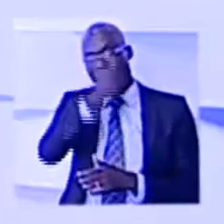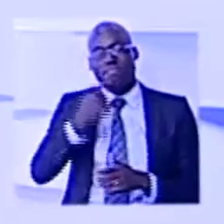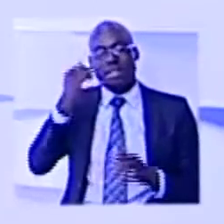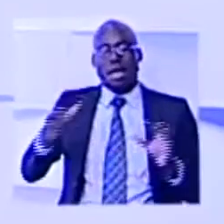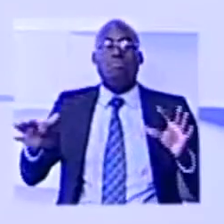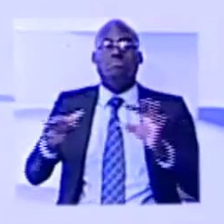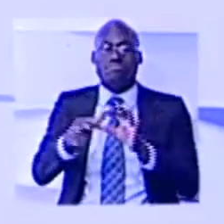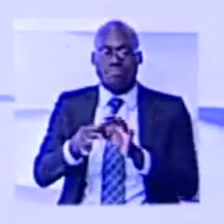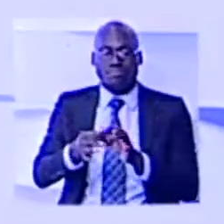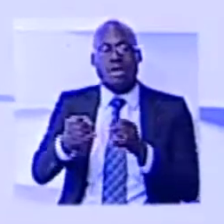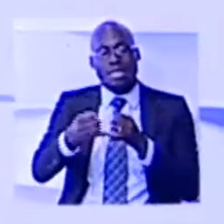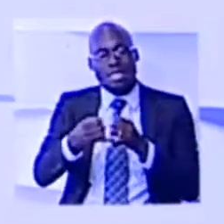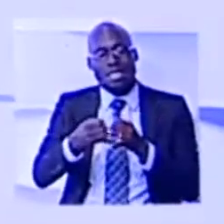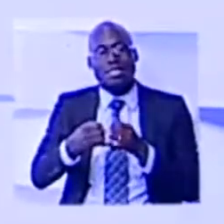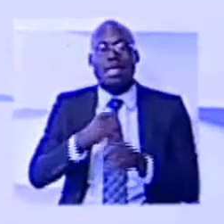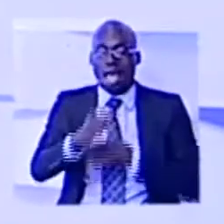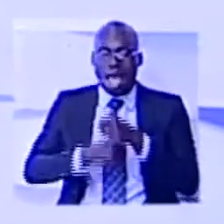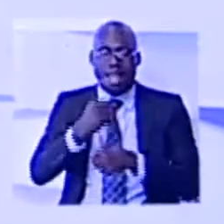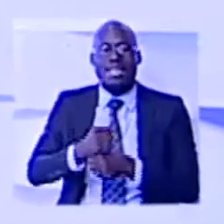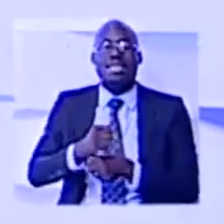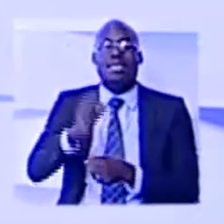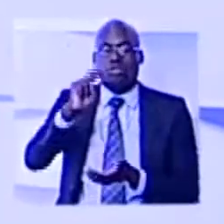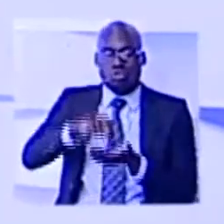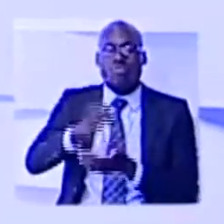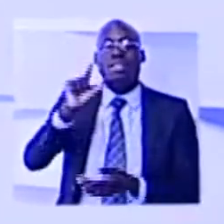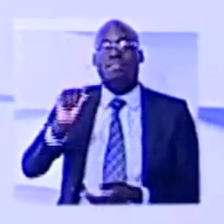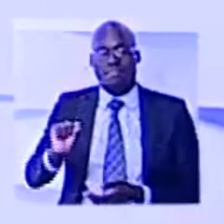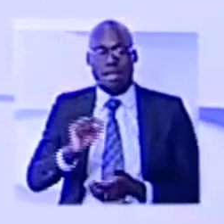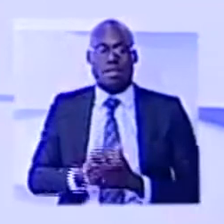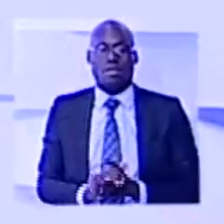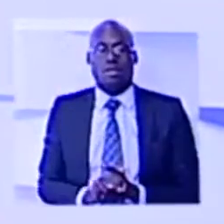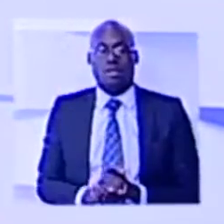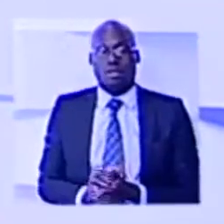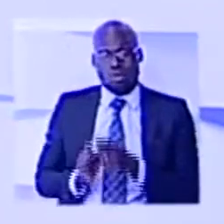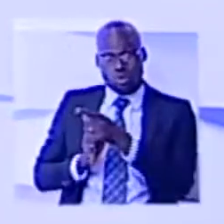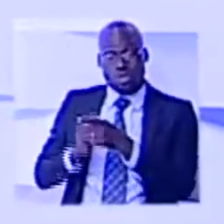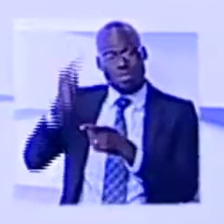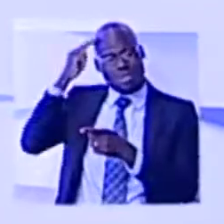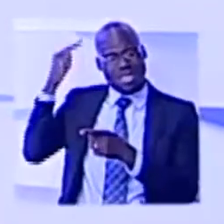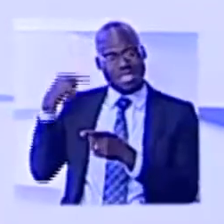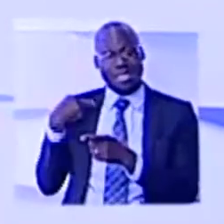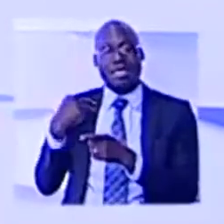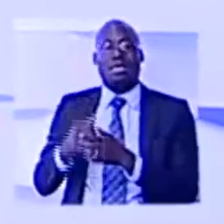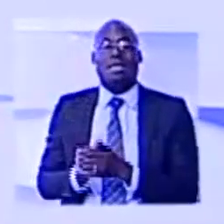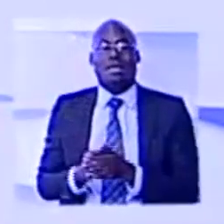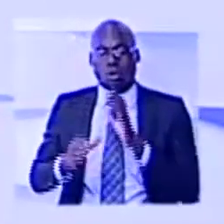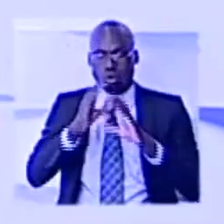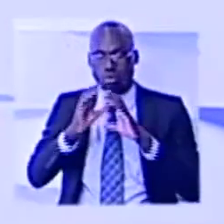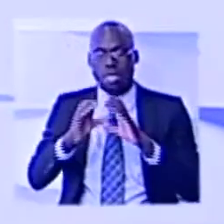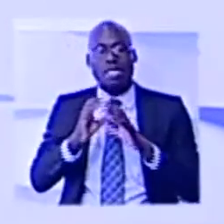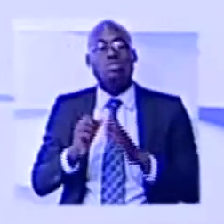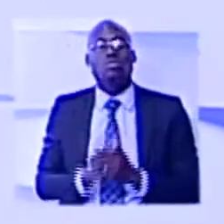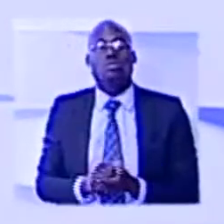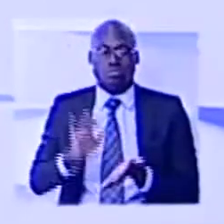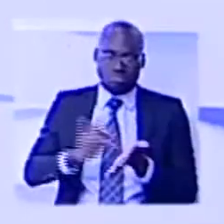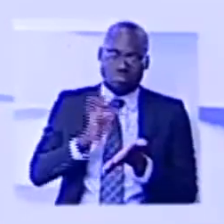exercice 2020, sous la houlette de Léon Juste Ibombo, ministre des Postes, des Télécommunications et de l'Économie numérique. Au